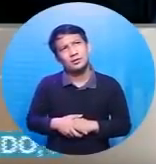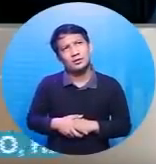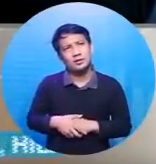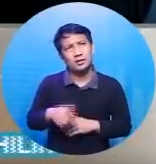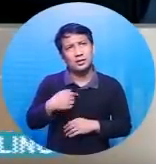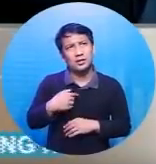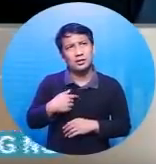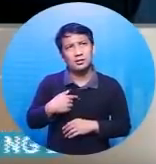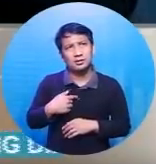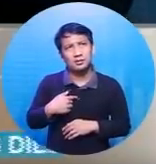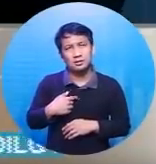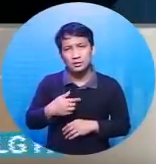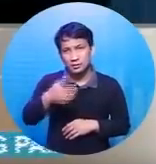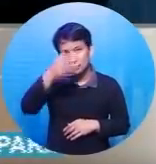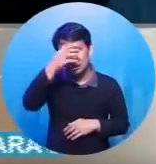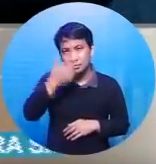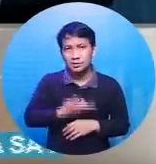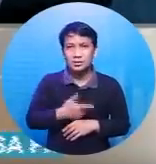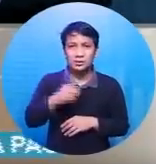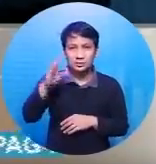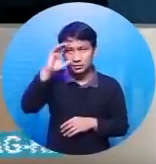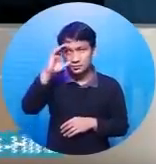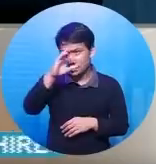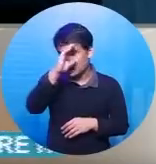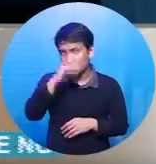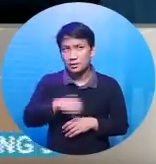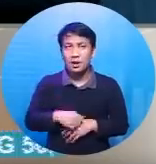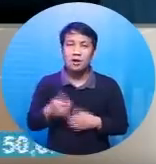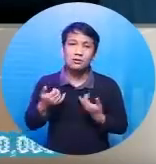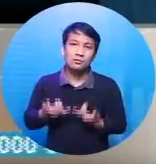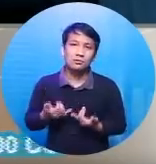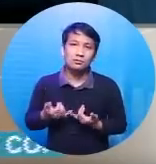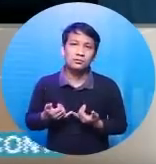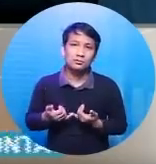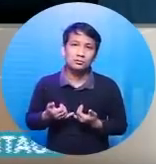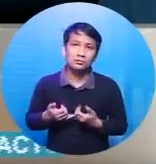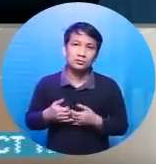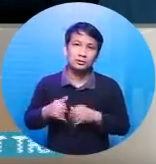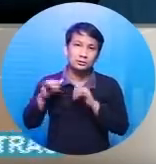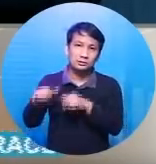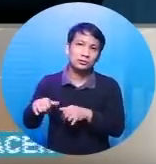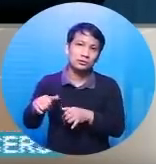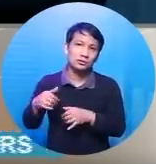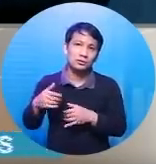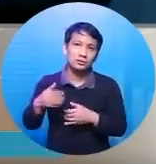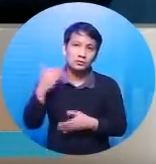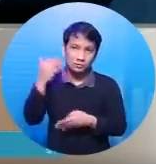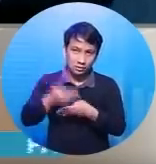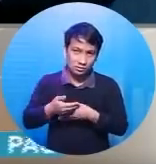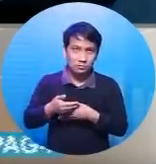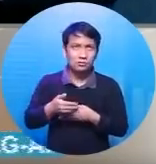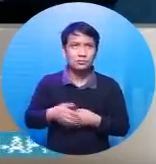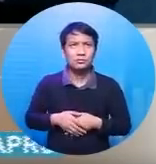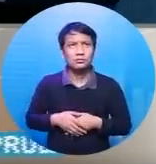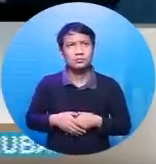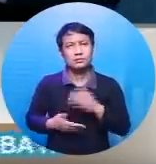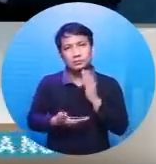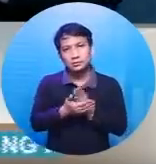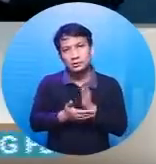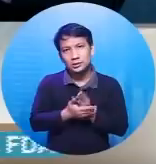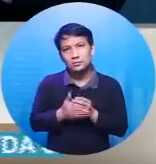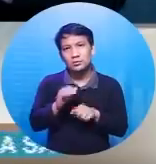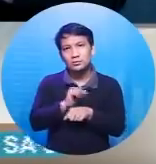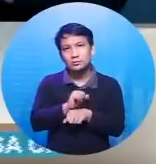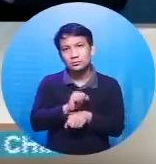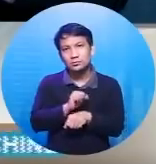Nakatira po sa Lanti Carmona, Cavite. Kasalukuyan po ako nakatambay sa bahay kasi po lockdown. Kaya natigil po yung hanap